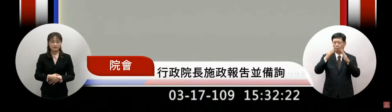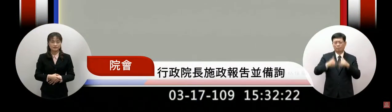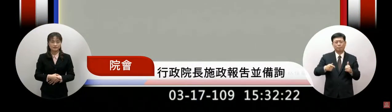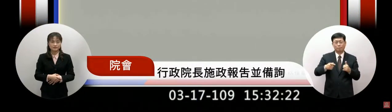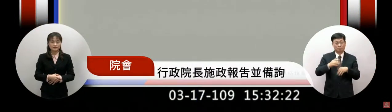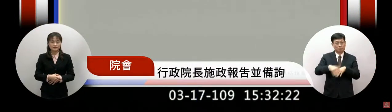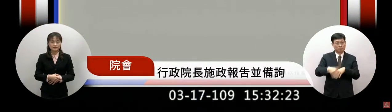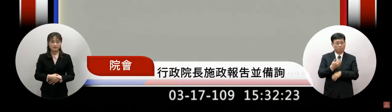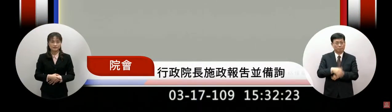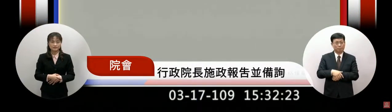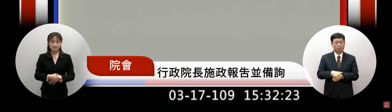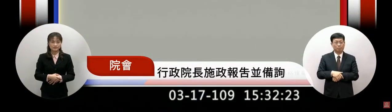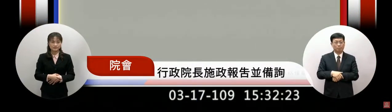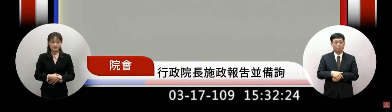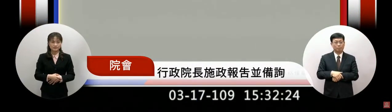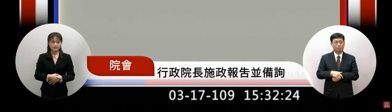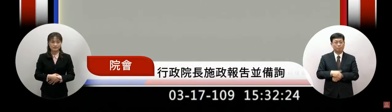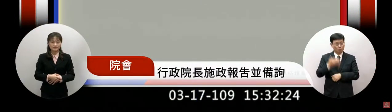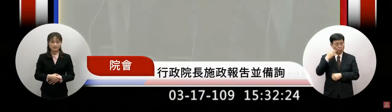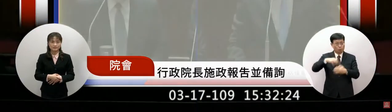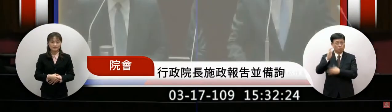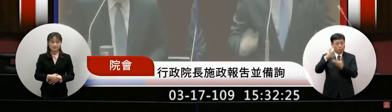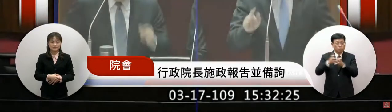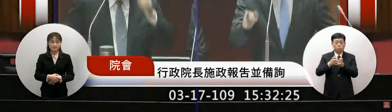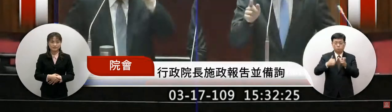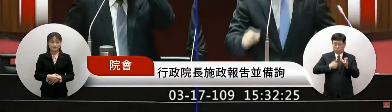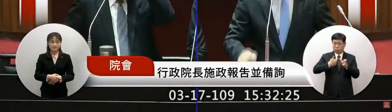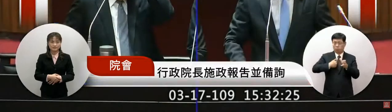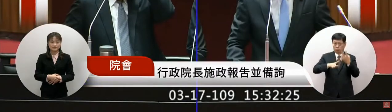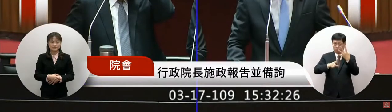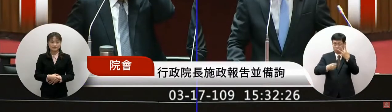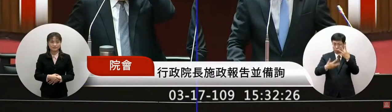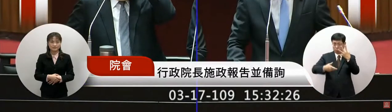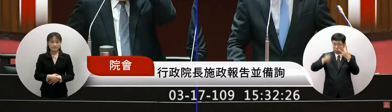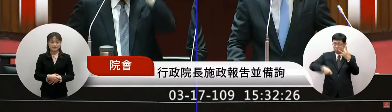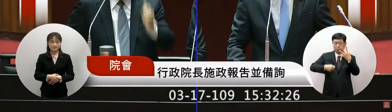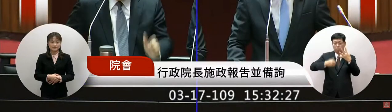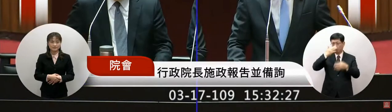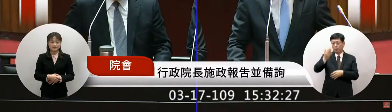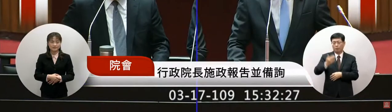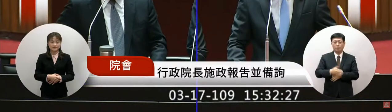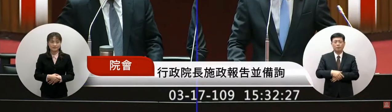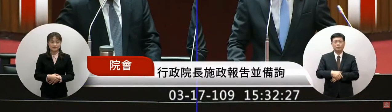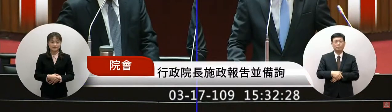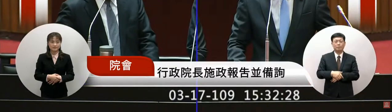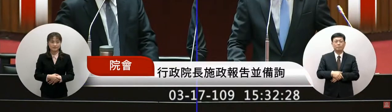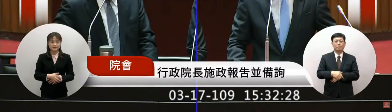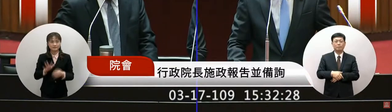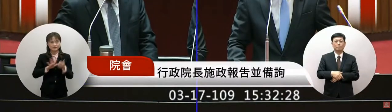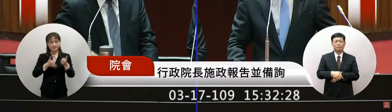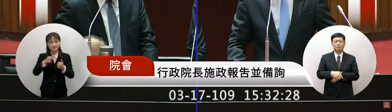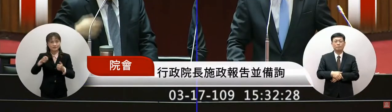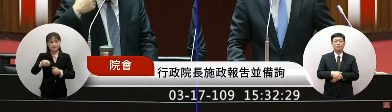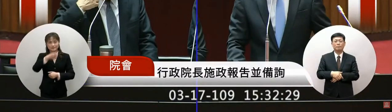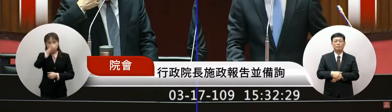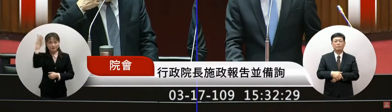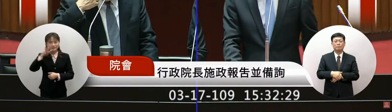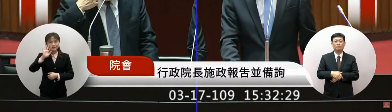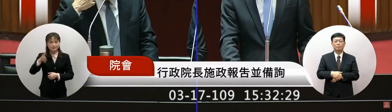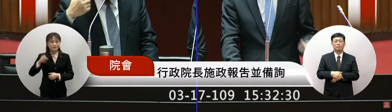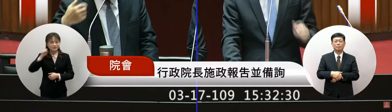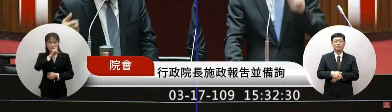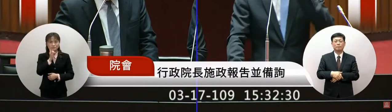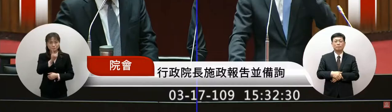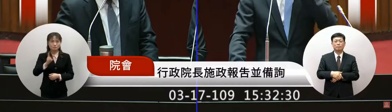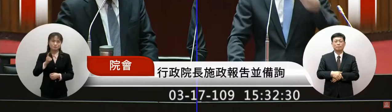住户遐拢甲拆起来？那是赖进波赢，4月8号。 诶，委员，你遮少年哦，啊，台语讲啊遮